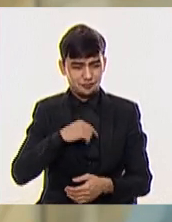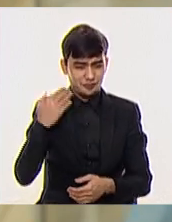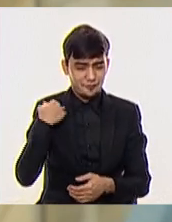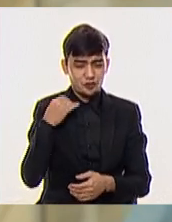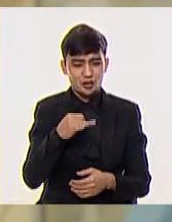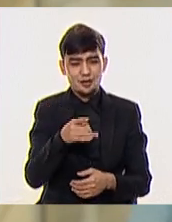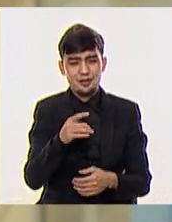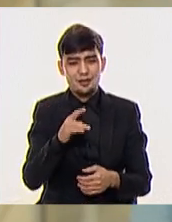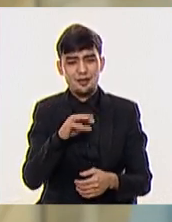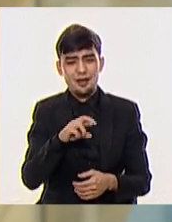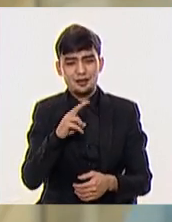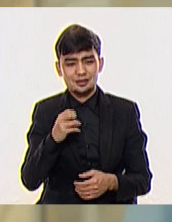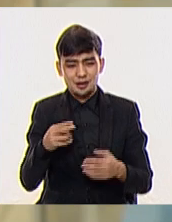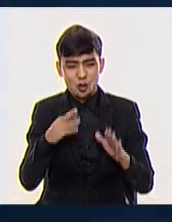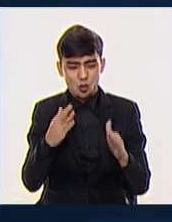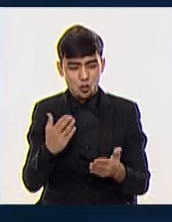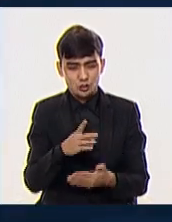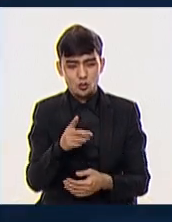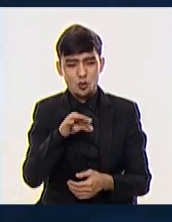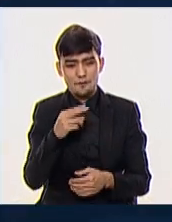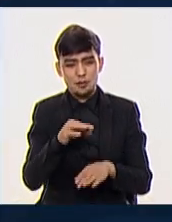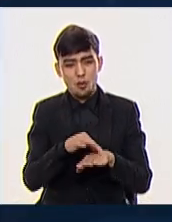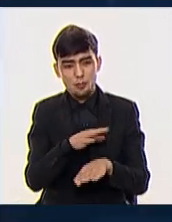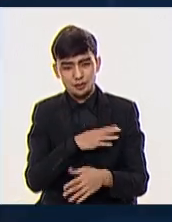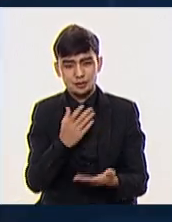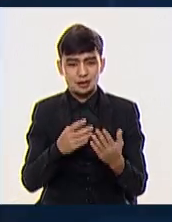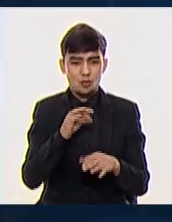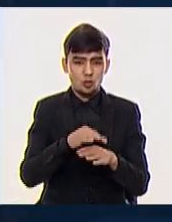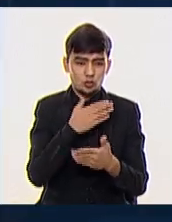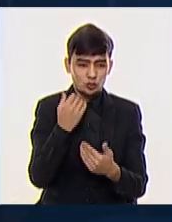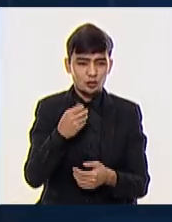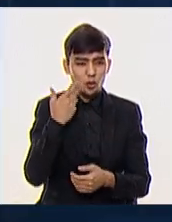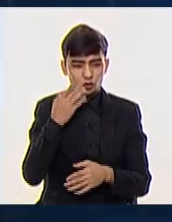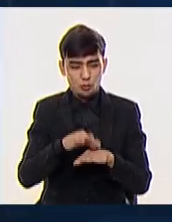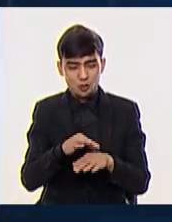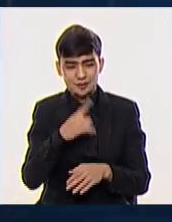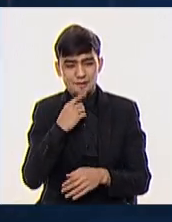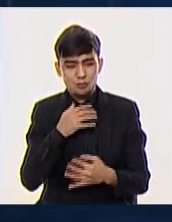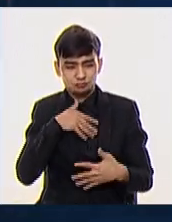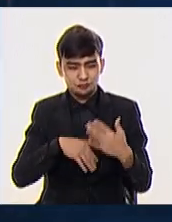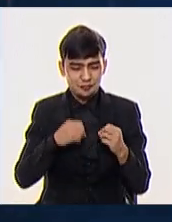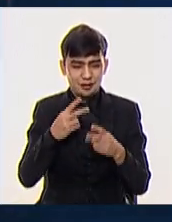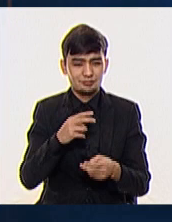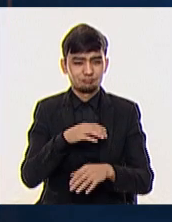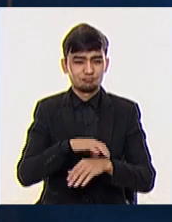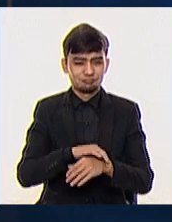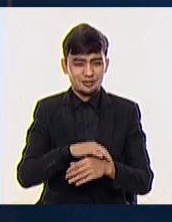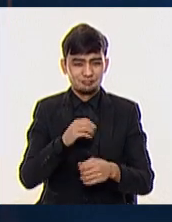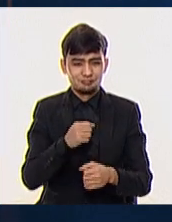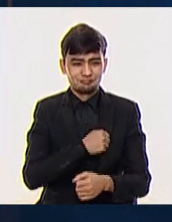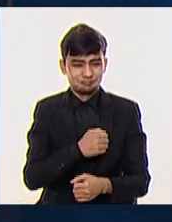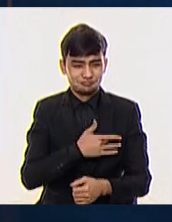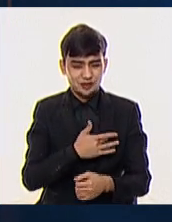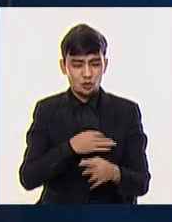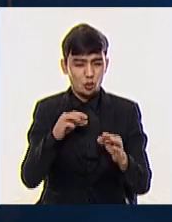болғаны, ковидпен ауырғаны, ауырмағаны, ауырған жағдайда қашан ауырғаны, қан қысымы, тамыр соғысы, жалпы жағдай